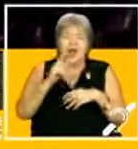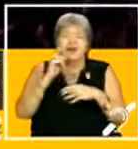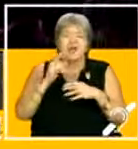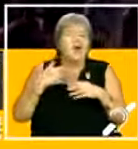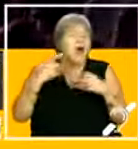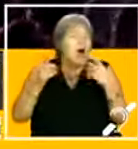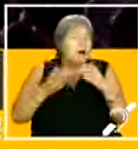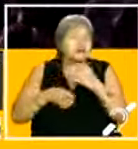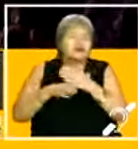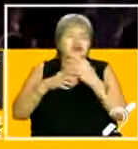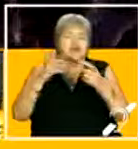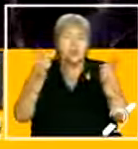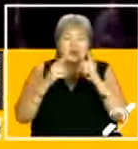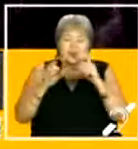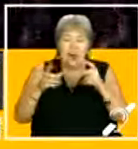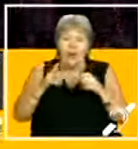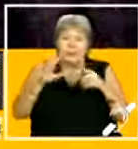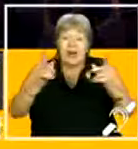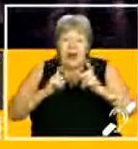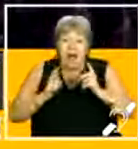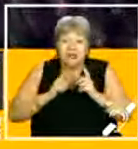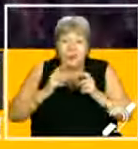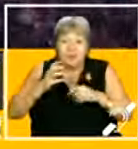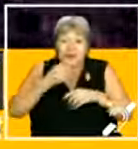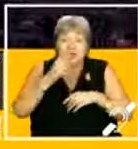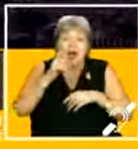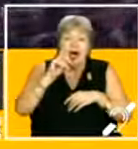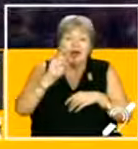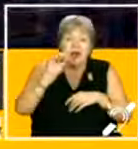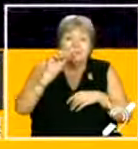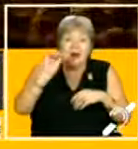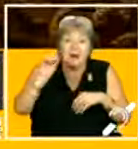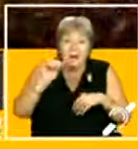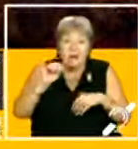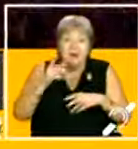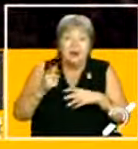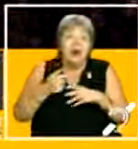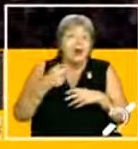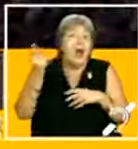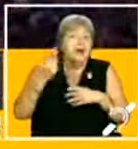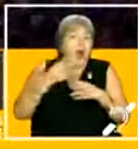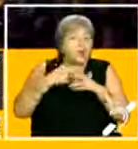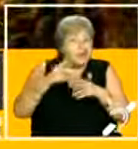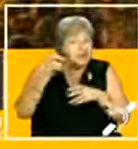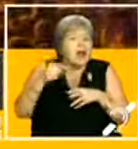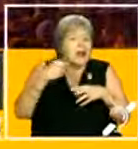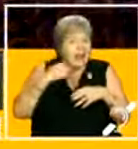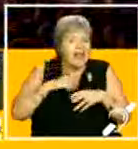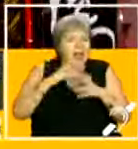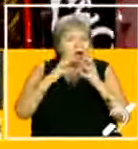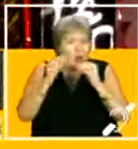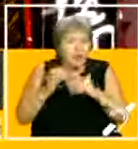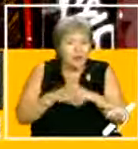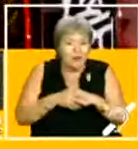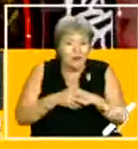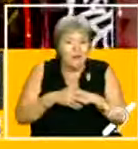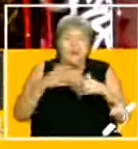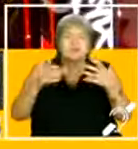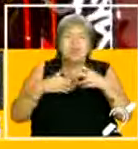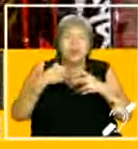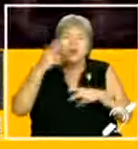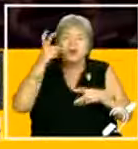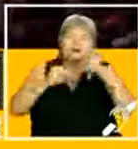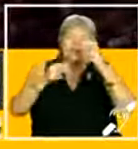atmosfera de petrecere, însă cel mai așteptat artist a fost rapperul It, care are origini românești. În timpul concertului său, publicul s-a bucurat de un foc de